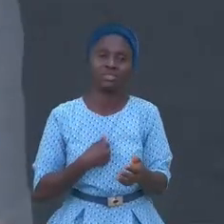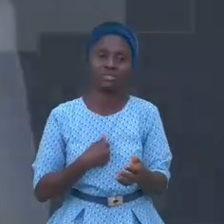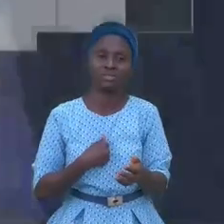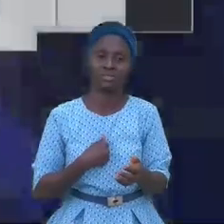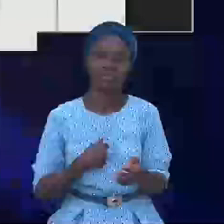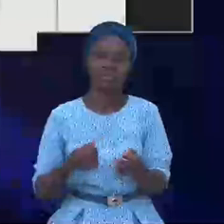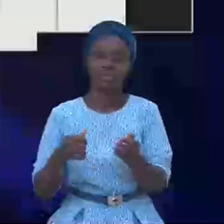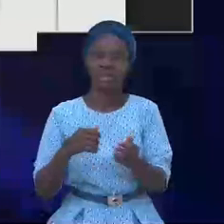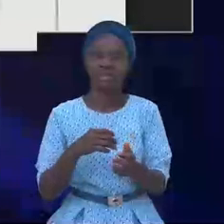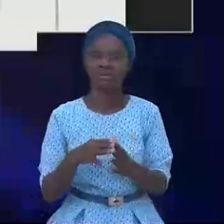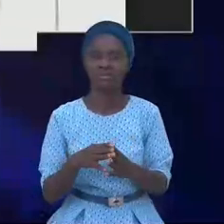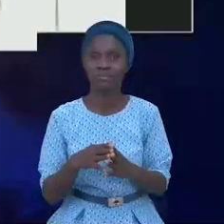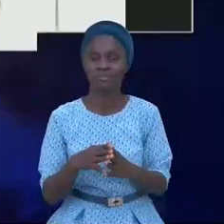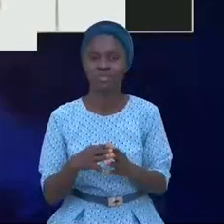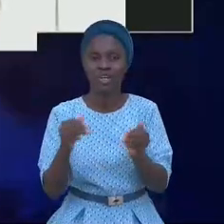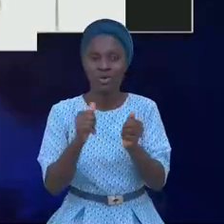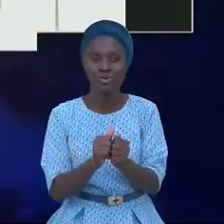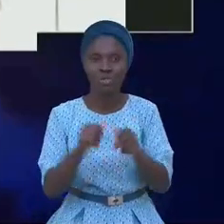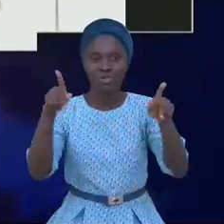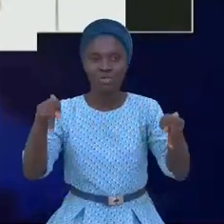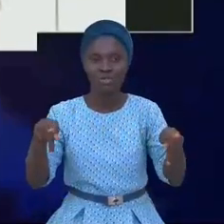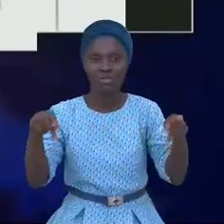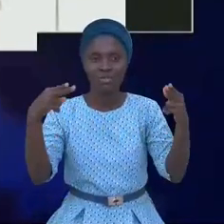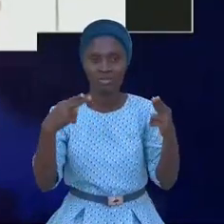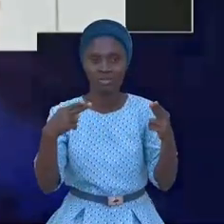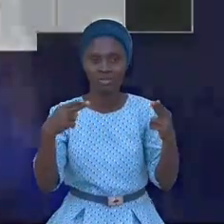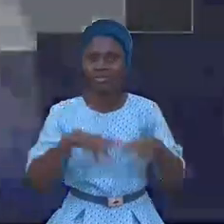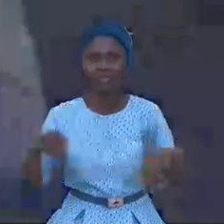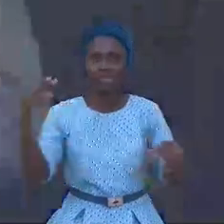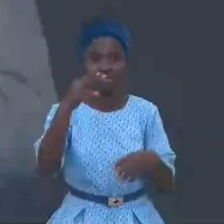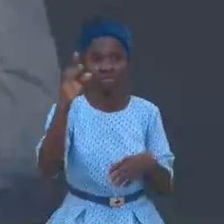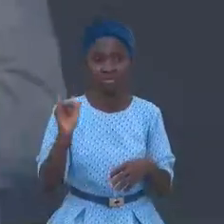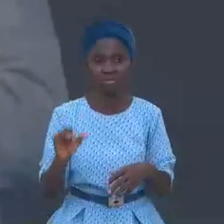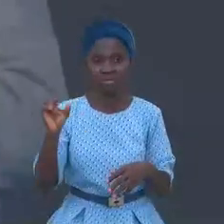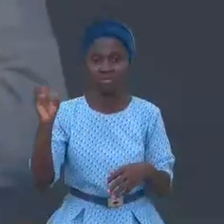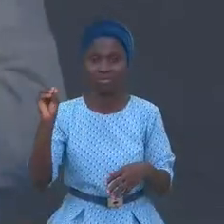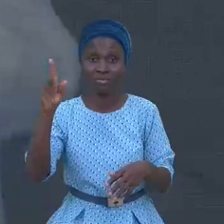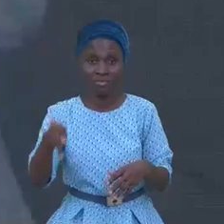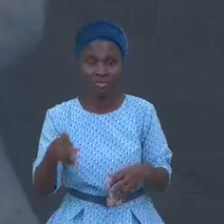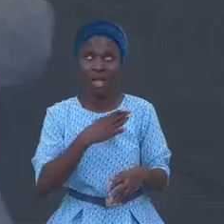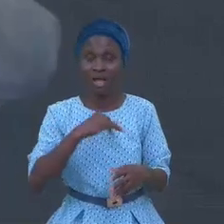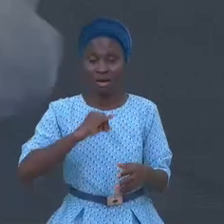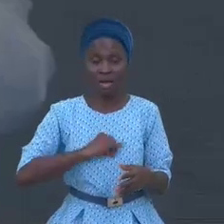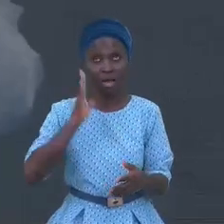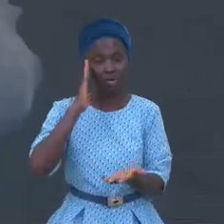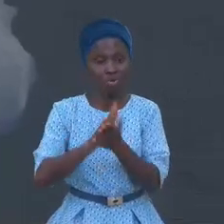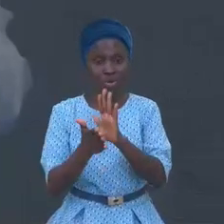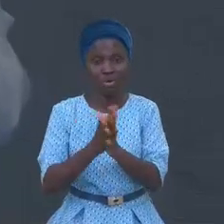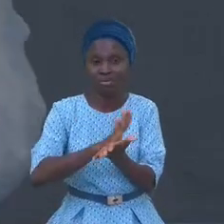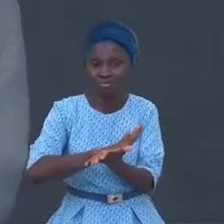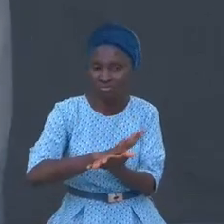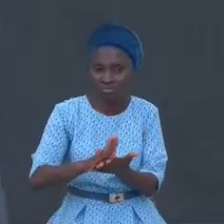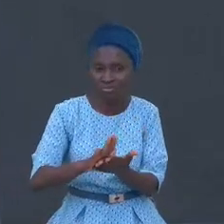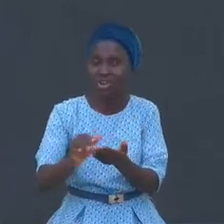Purifie-moi avec l'hysope et je serai pur. Tu seras pur. Lave-moi et